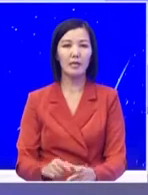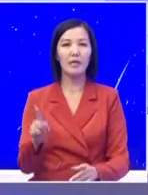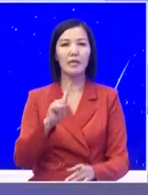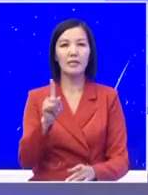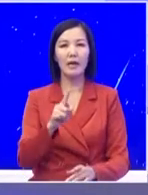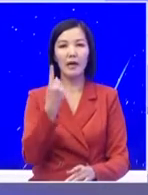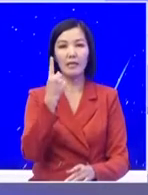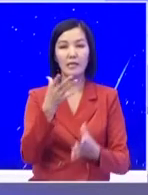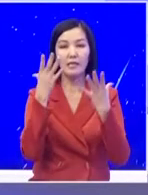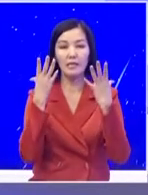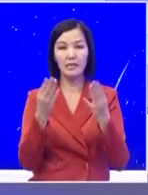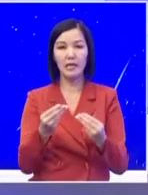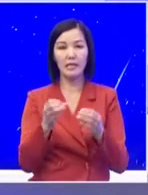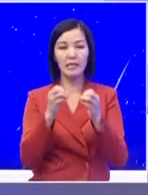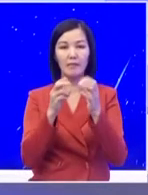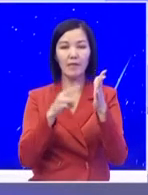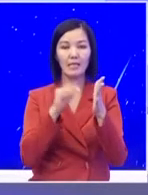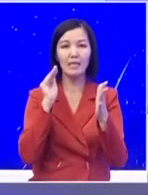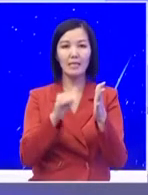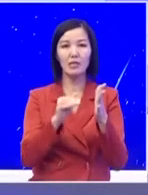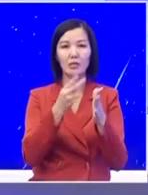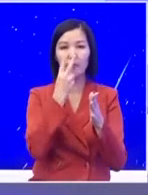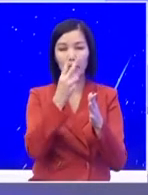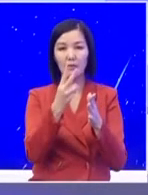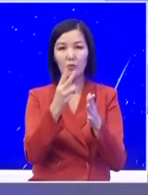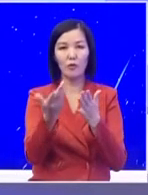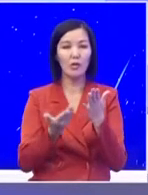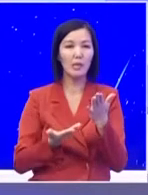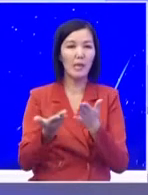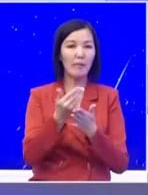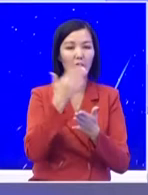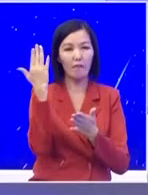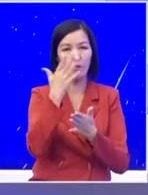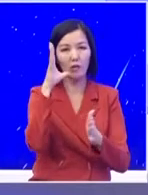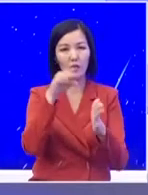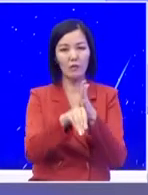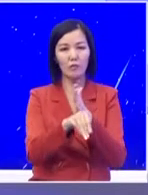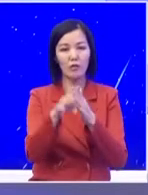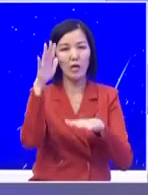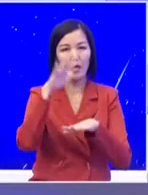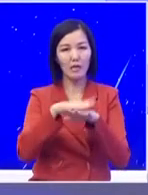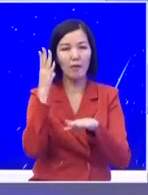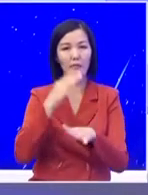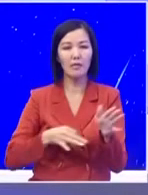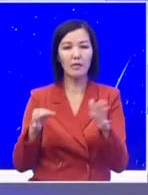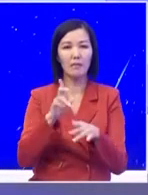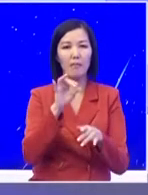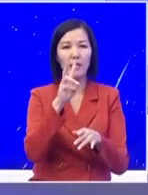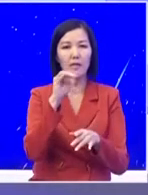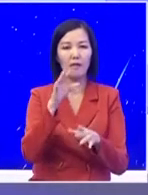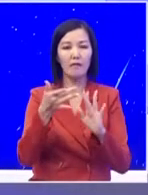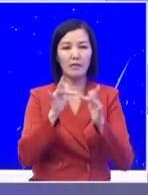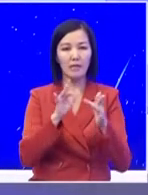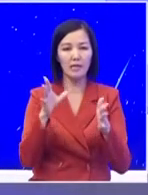Меньше чем за сутки более 17 тысяч просмотров набрал видеоролик, размещенный на странице акима Алматинской области Аманды Кабаталова в